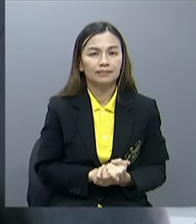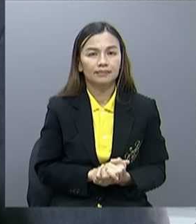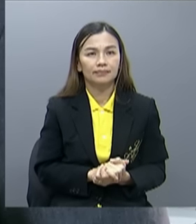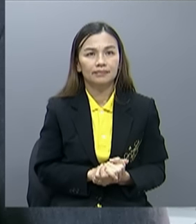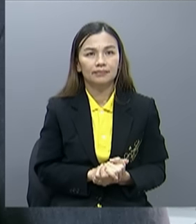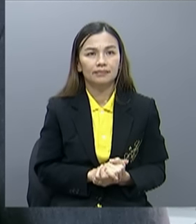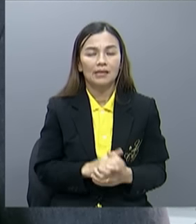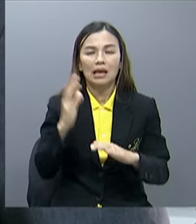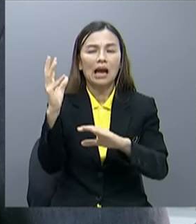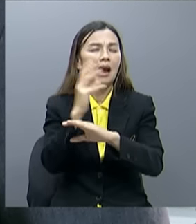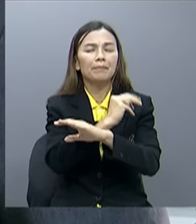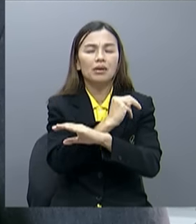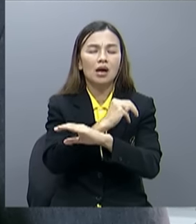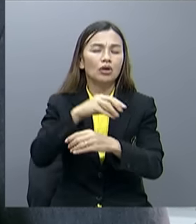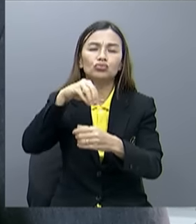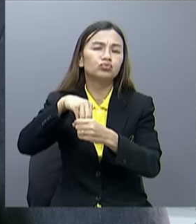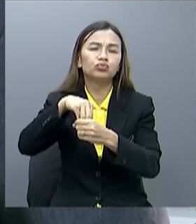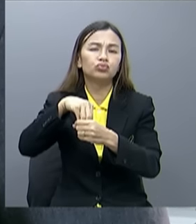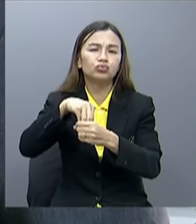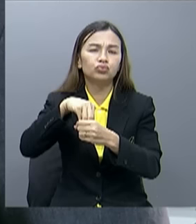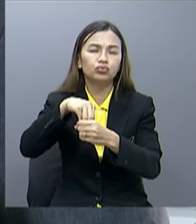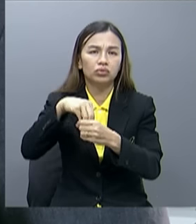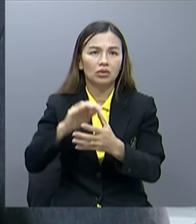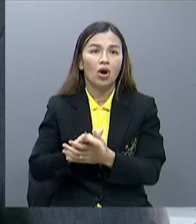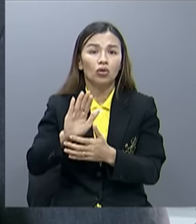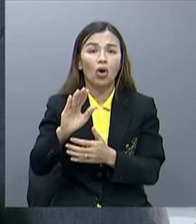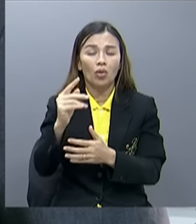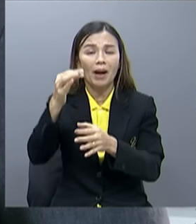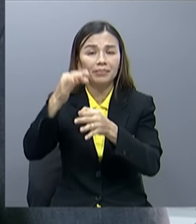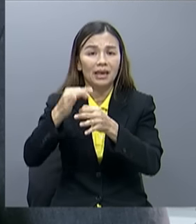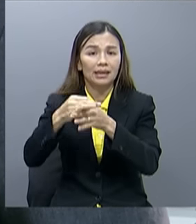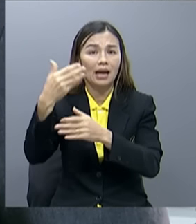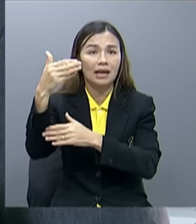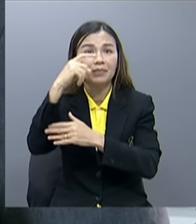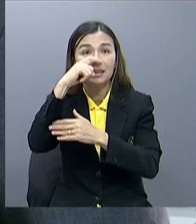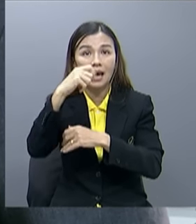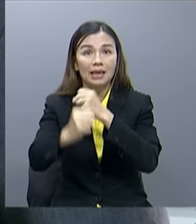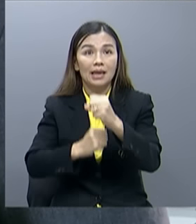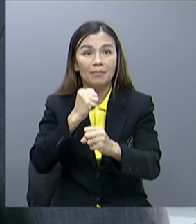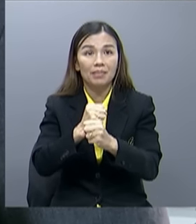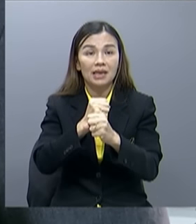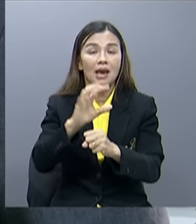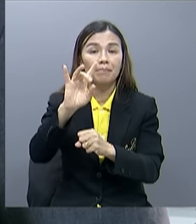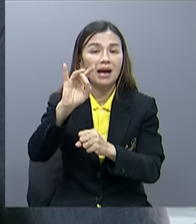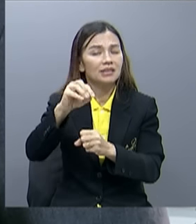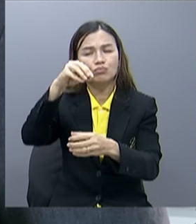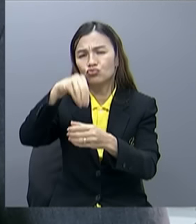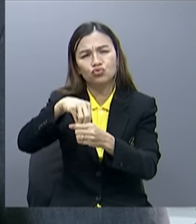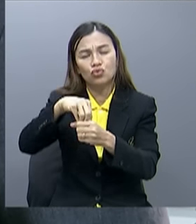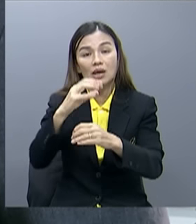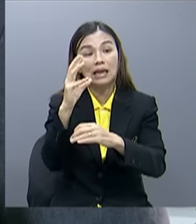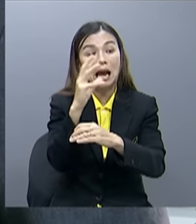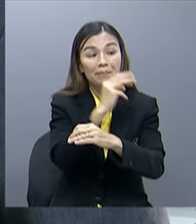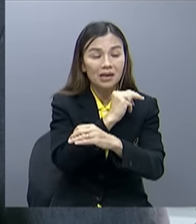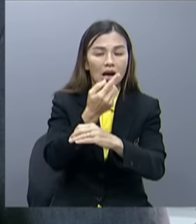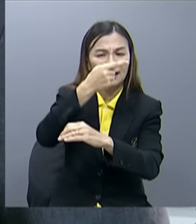การเมืองไม่เคยหายไปจากธปท.นะครับตลอดระยะเวลา80กว่าปีที่ผ่านมาเนี่ยมันก็มีการเมืองเข้ามาแ